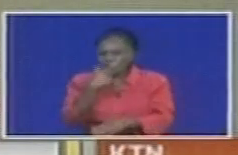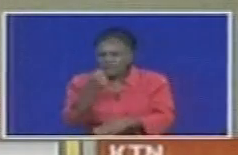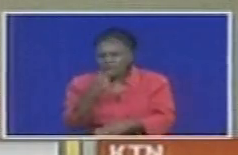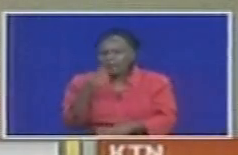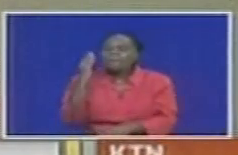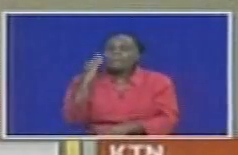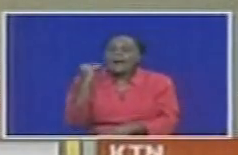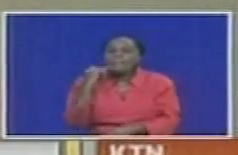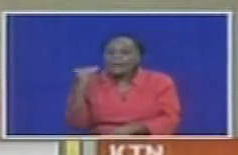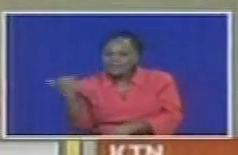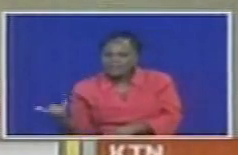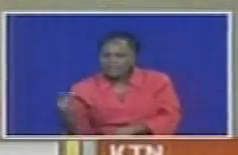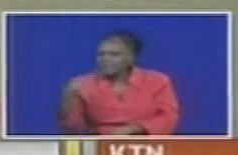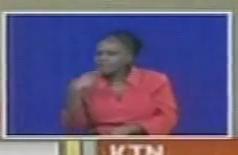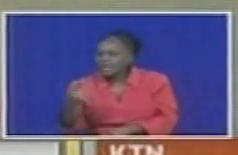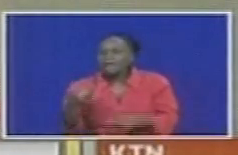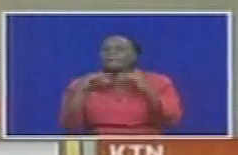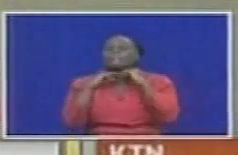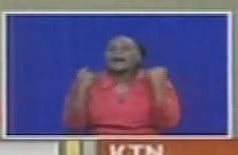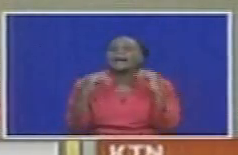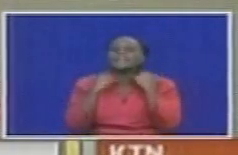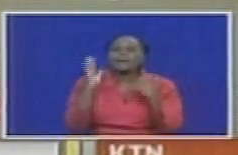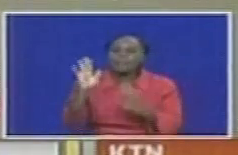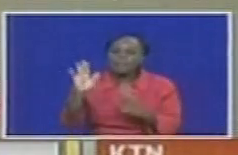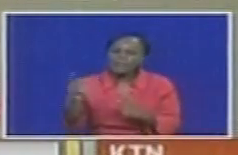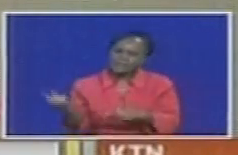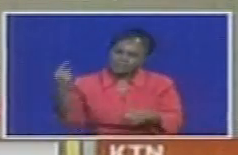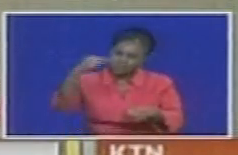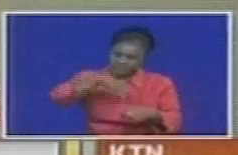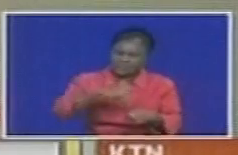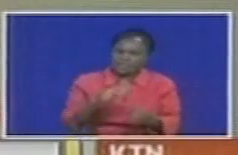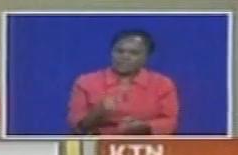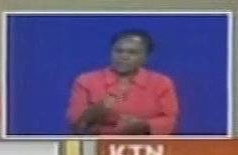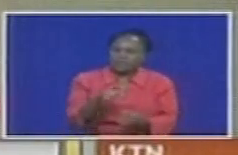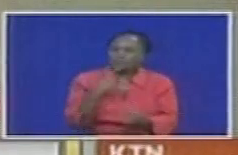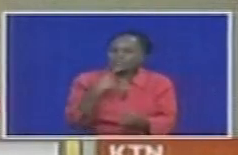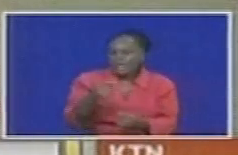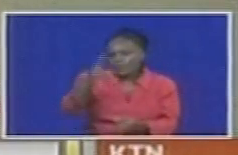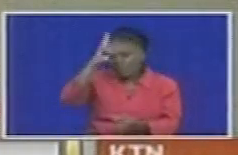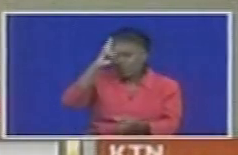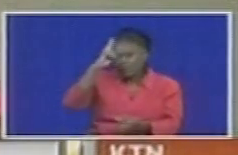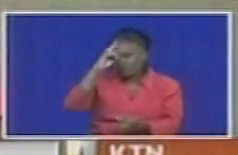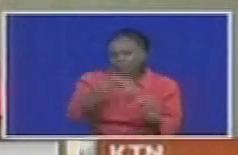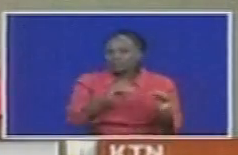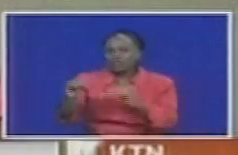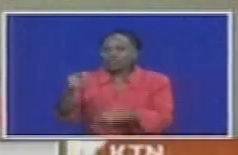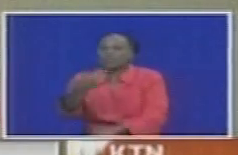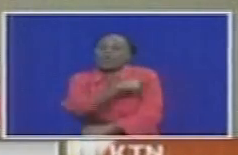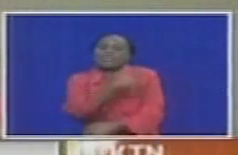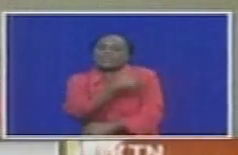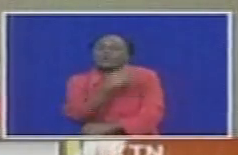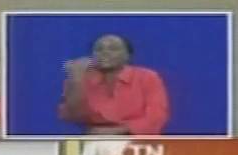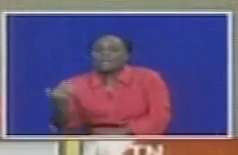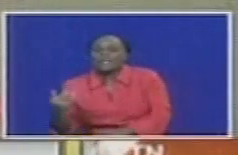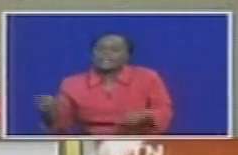huyo anadai kuwa mchungaji wa kanisa lao ndiye aliingilia kati na kuwaleta polisi kumpeleka hospitali ni mtoto,